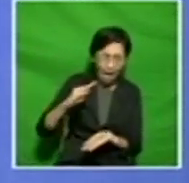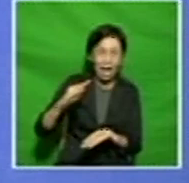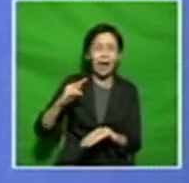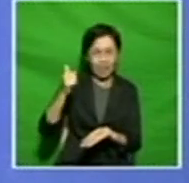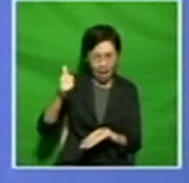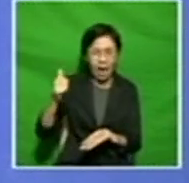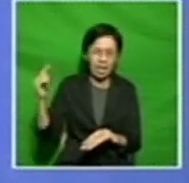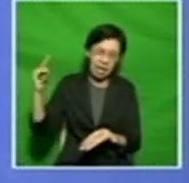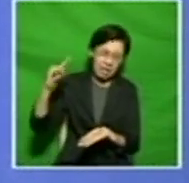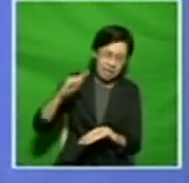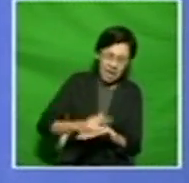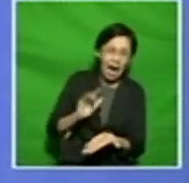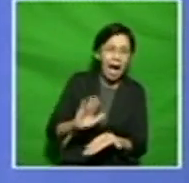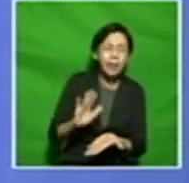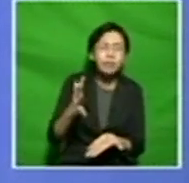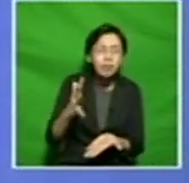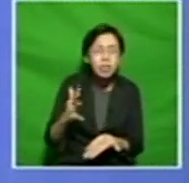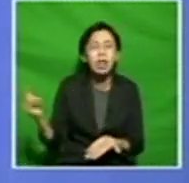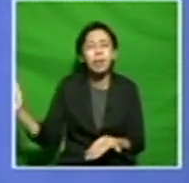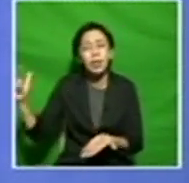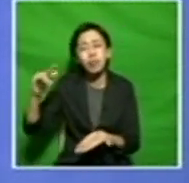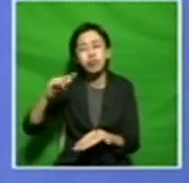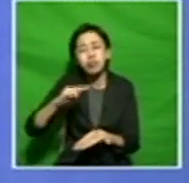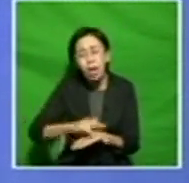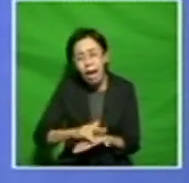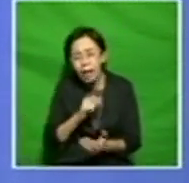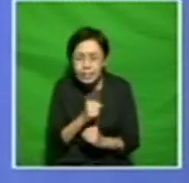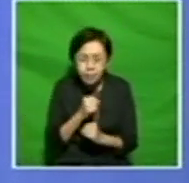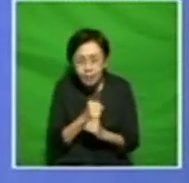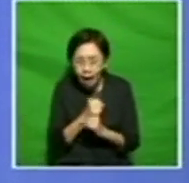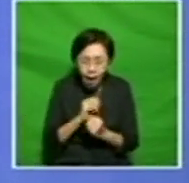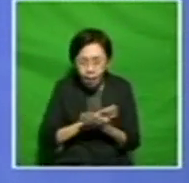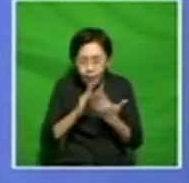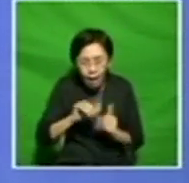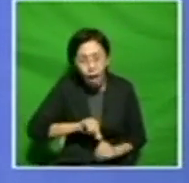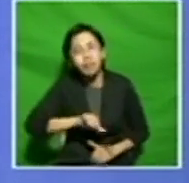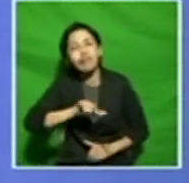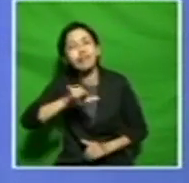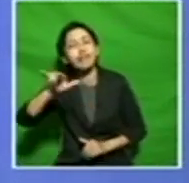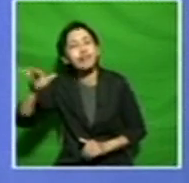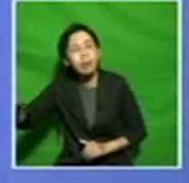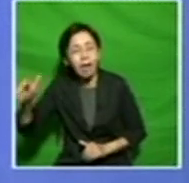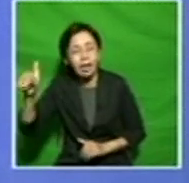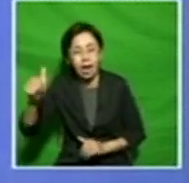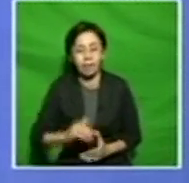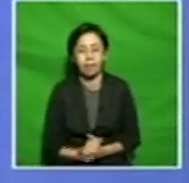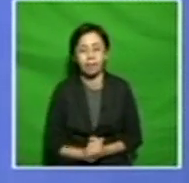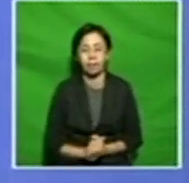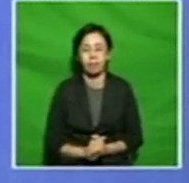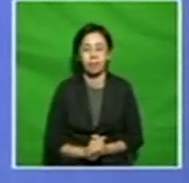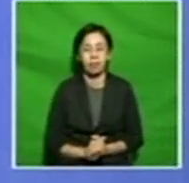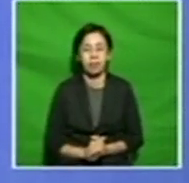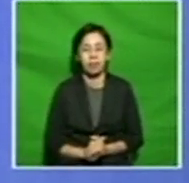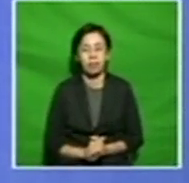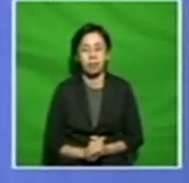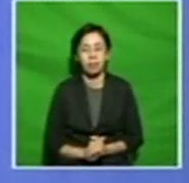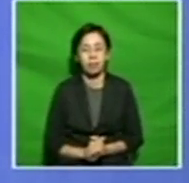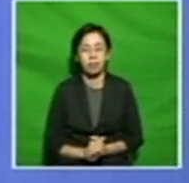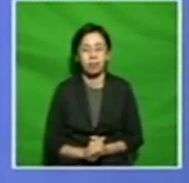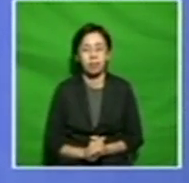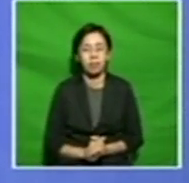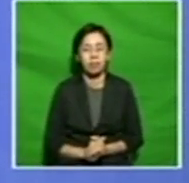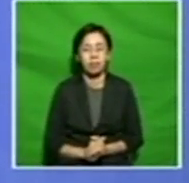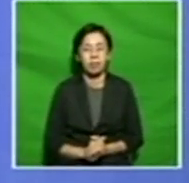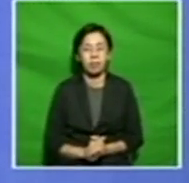ล่านี้เข้ามาก็ต้องยอมให้เข้ามาแล้วกลับออกไปแล้วก็ข้อสุดท้ายก็คือบุคคลที่ได้รับการยกเว้นจ